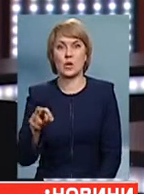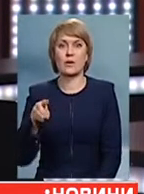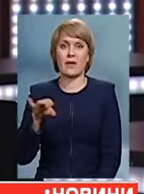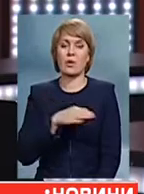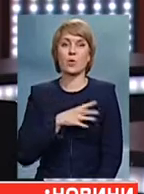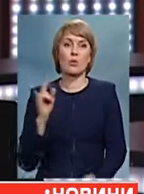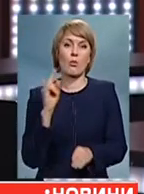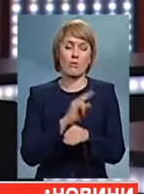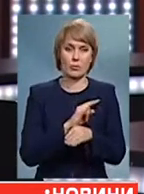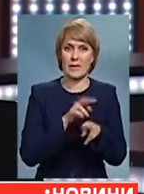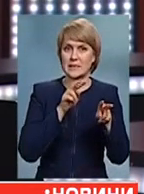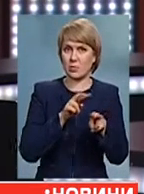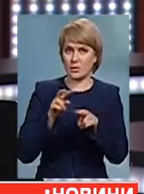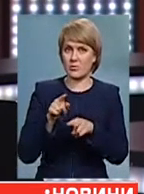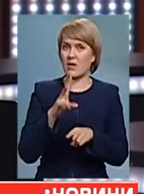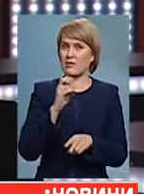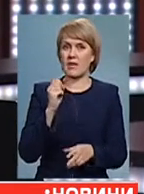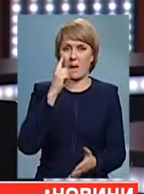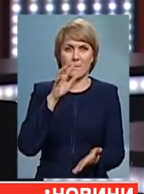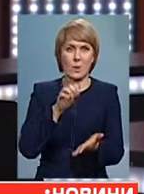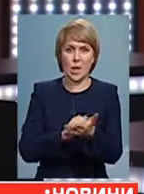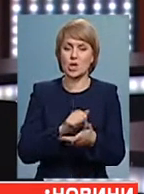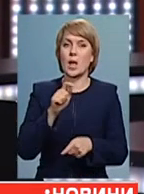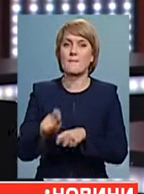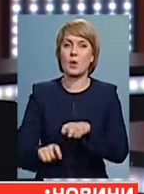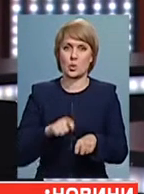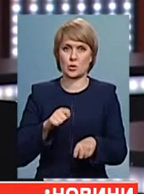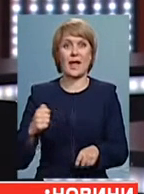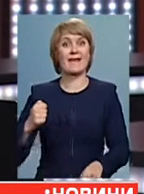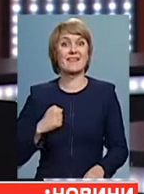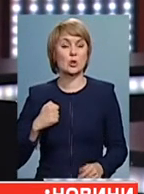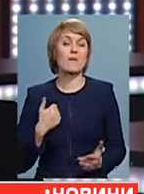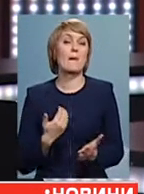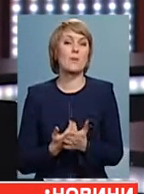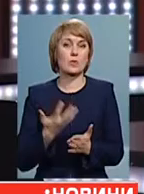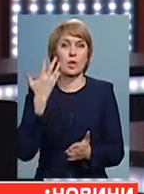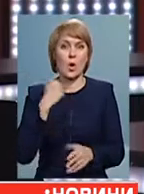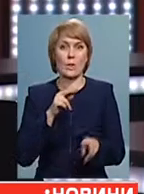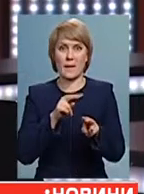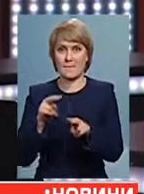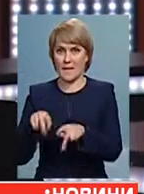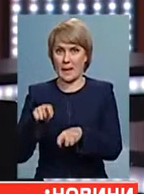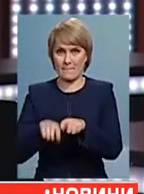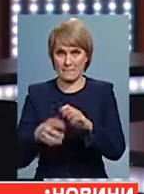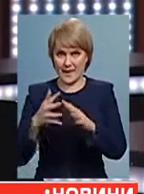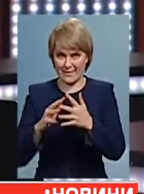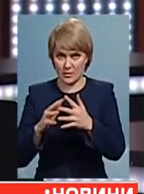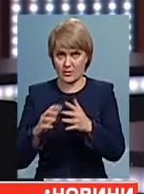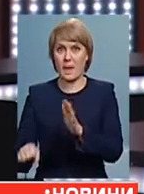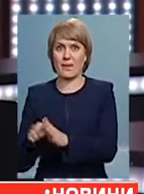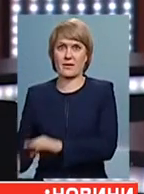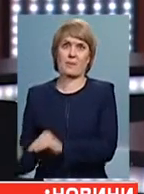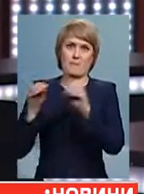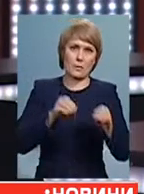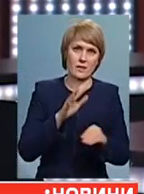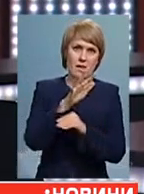Хочуть ввести в оману спостерігачів, аби ті не побачили порушень. Військові припускають, щойно місія перевірить Комінтернове, бойовики повернуть